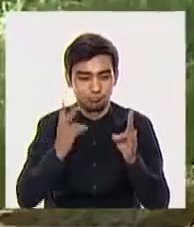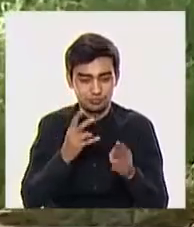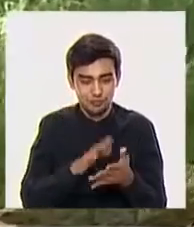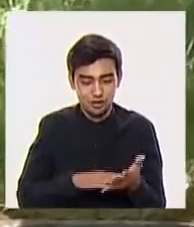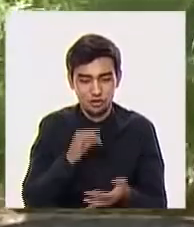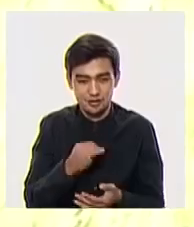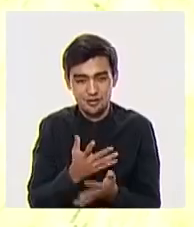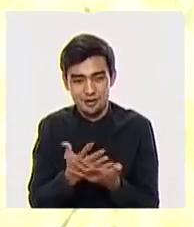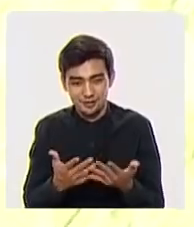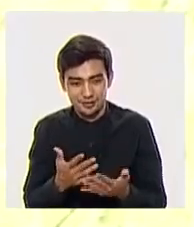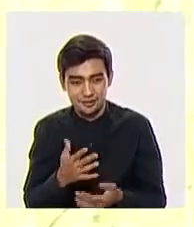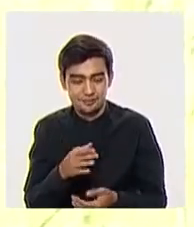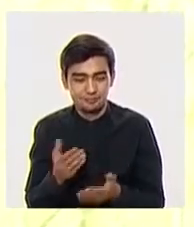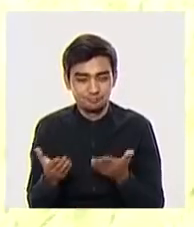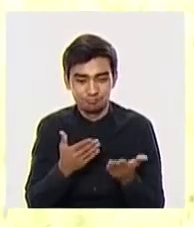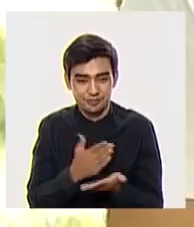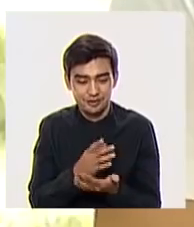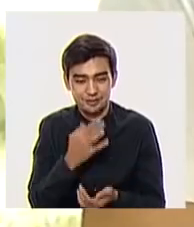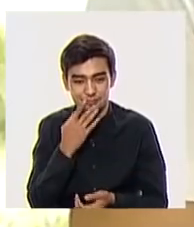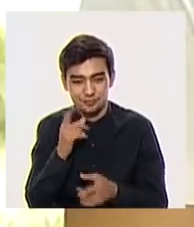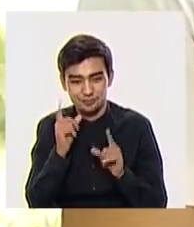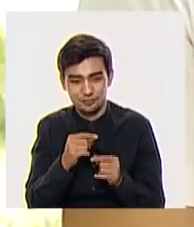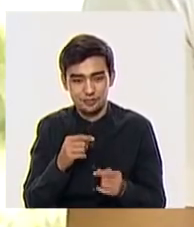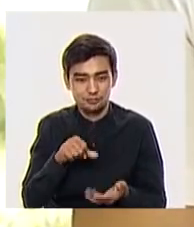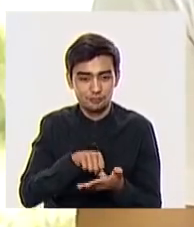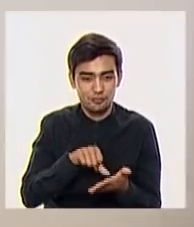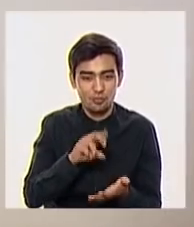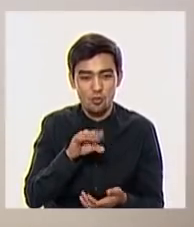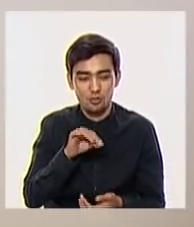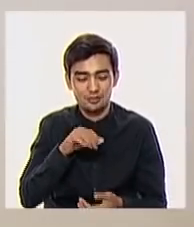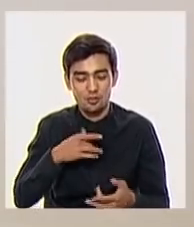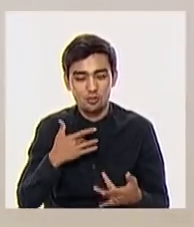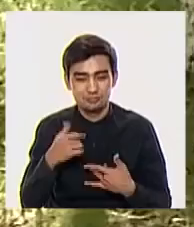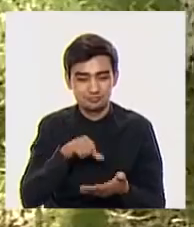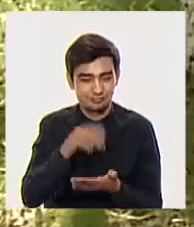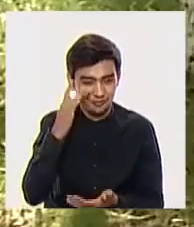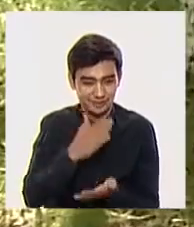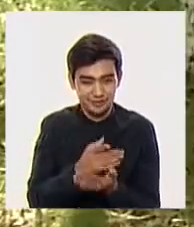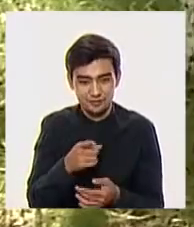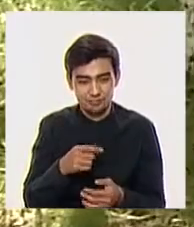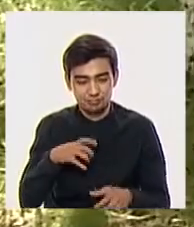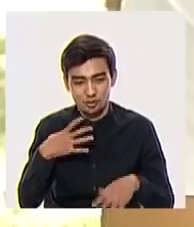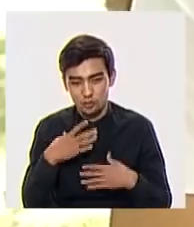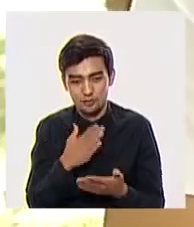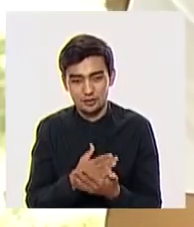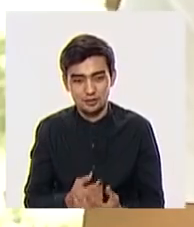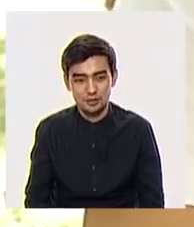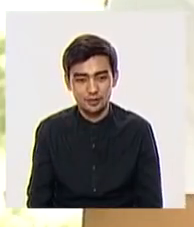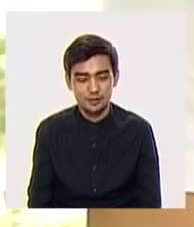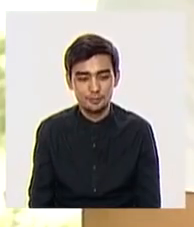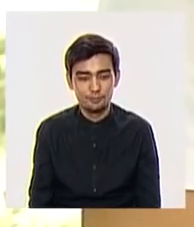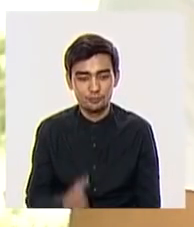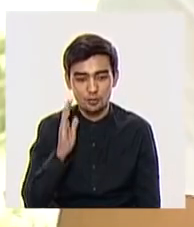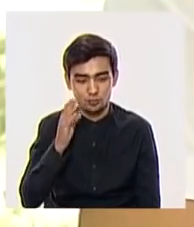түрлі ұсыныстарға жол ашылған. Жақында шетел аралап концерт қоймақ. Қазір сол кештерге қызу дайындалып жатыр екен. Алдымызда